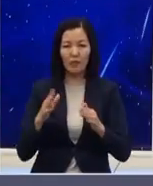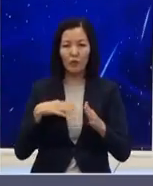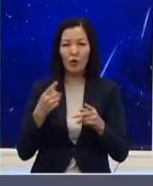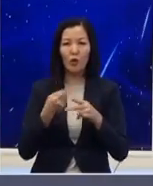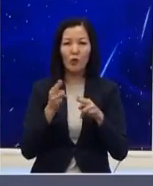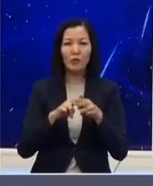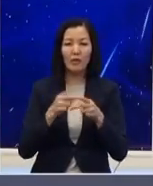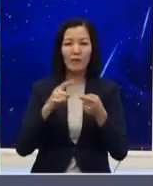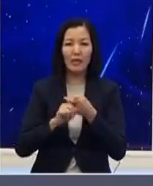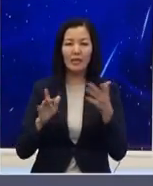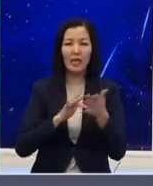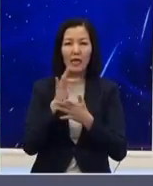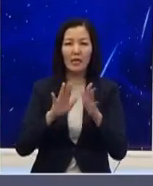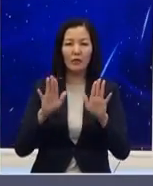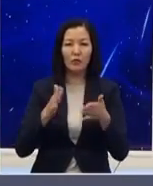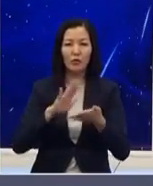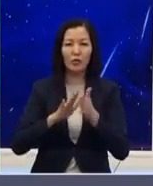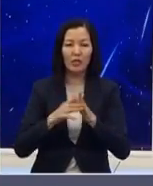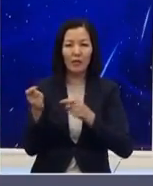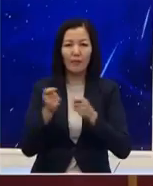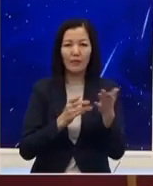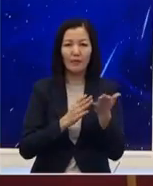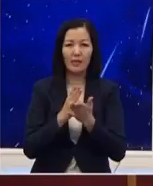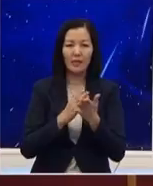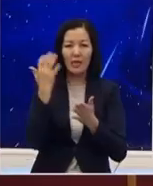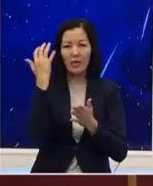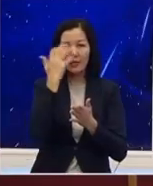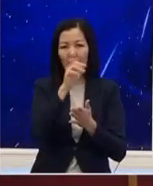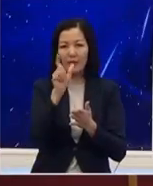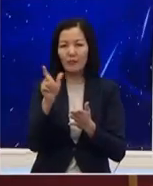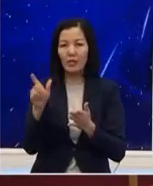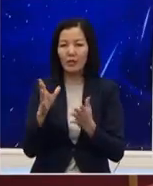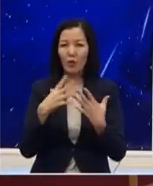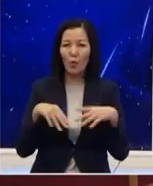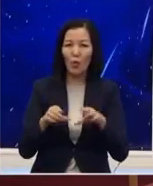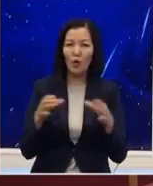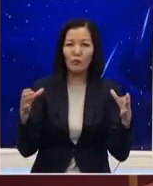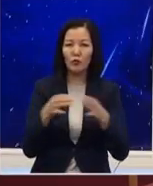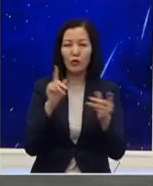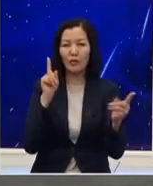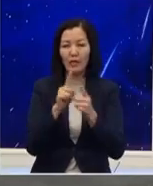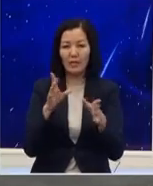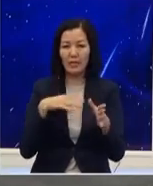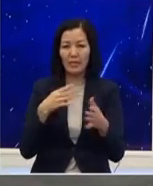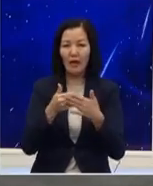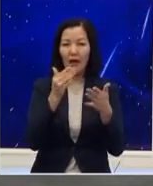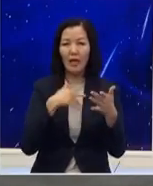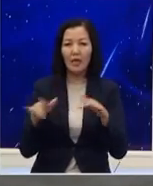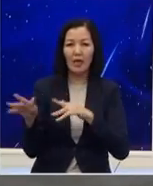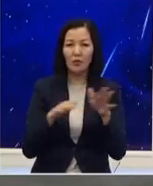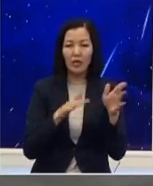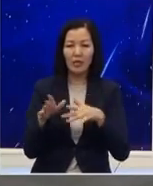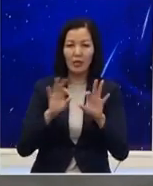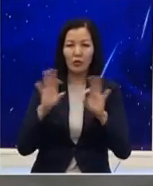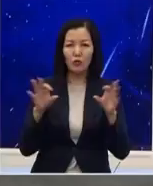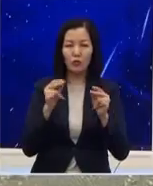отыр. Осыған байланысты қалалық төтенше жағдайлар басқармасының қызметкерлері зағип және нашар көретін қоғам мүшелерімен кездесті. Алдын